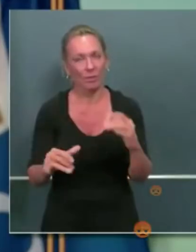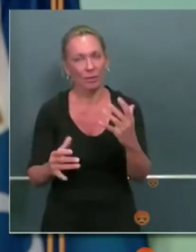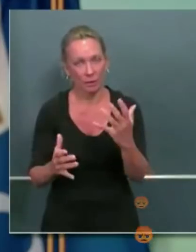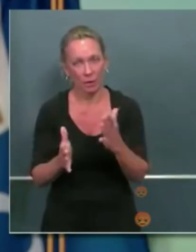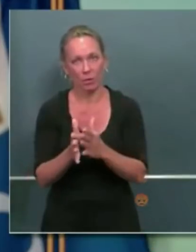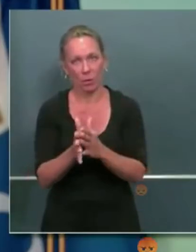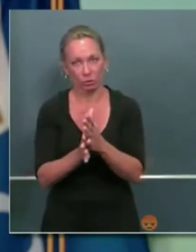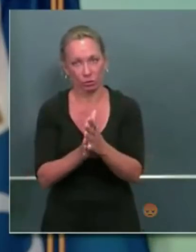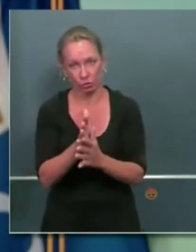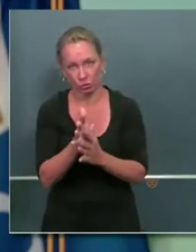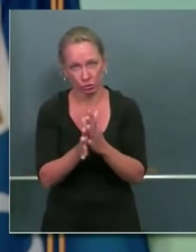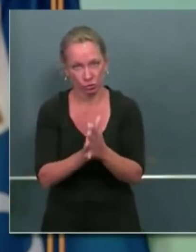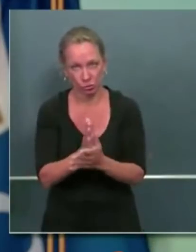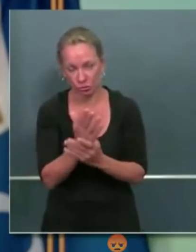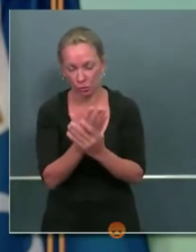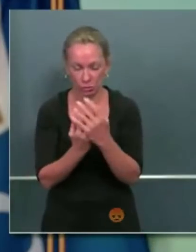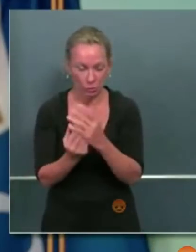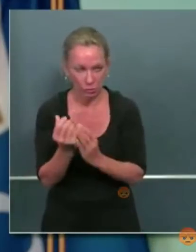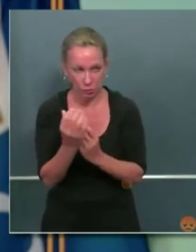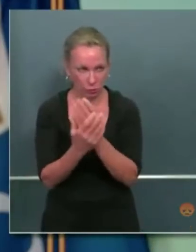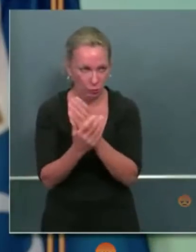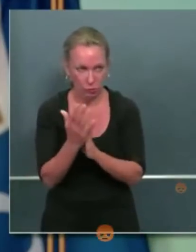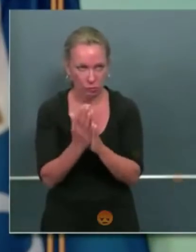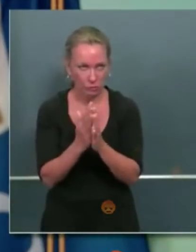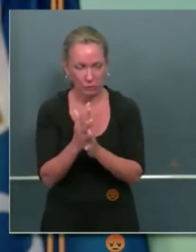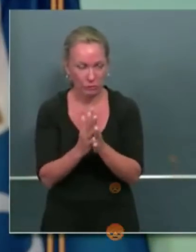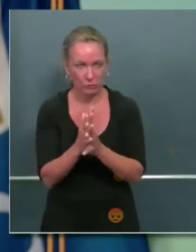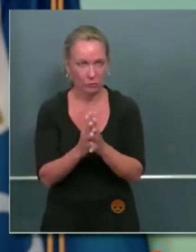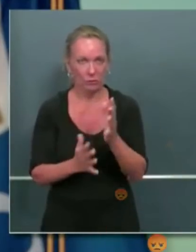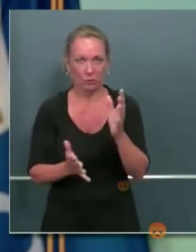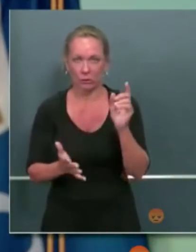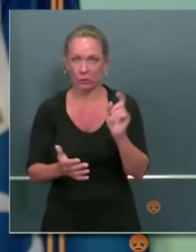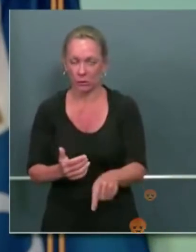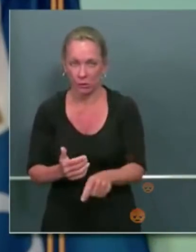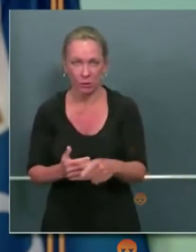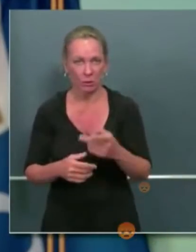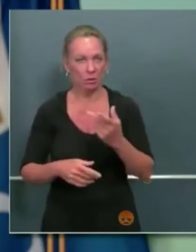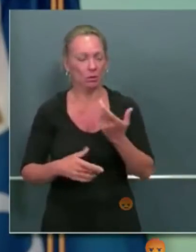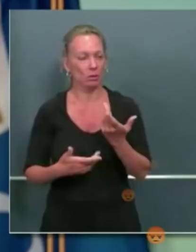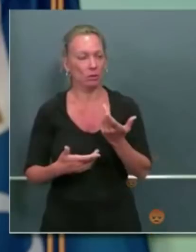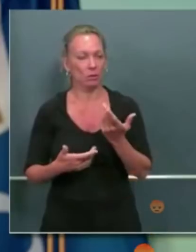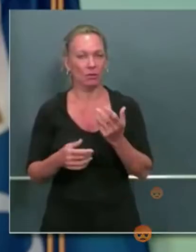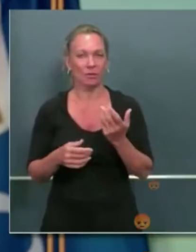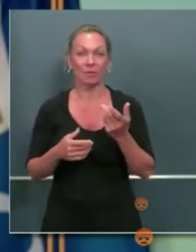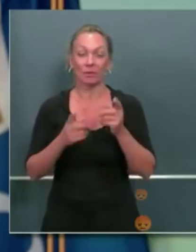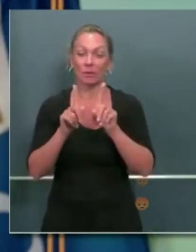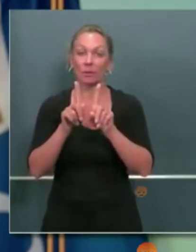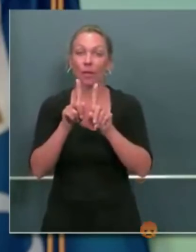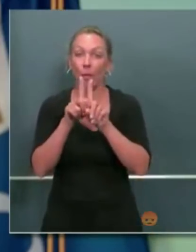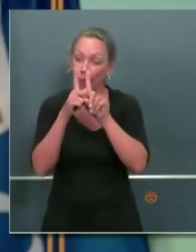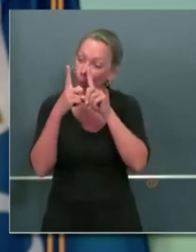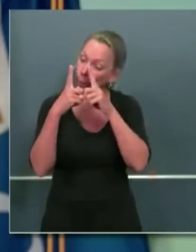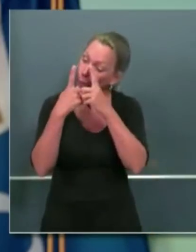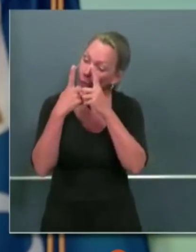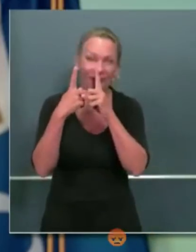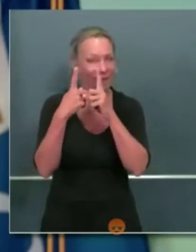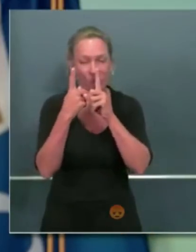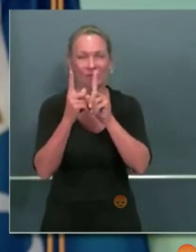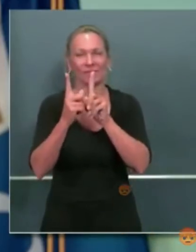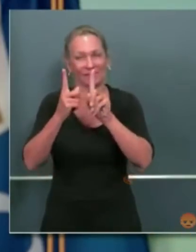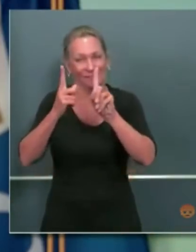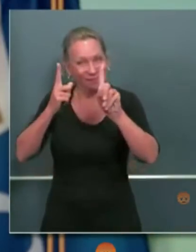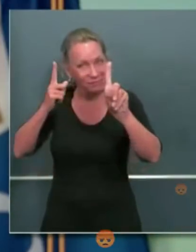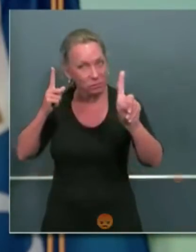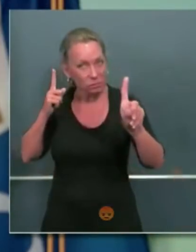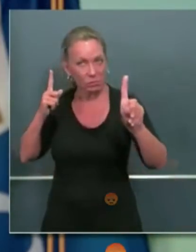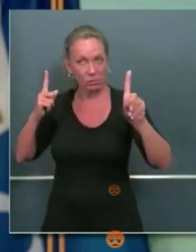trước thời the hạn sẽ phải spread of dựa this trên cơ sở disease. nào, Please sẽ ảnh hưởng physically như thế distance nào đối với when you cộng đồng can. khi mà trả công When nhân ra sớm như you vậy. are out and Ai không about được and ra, you're coming across có